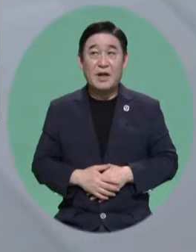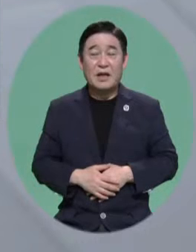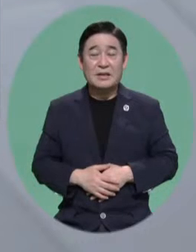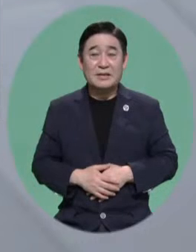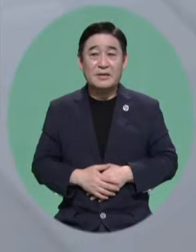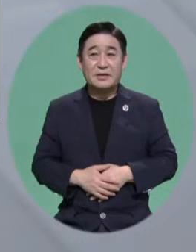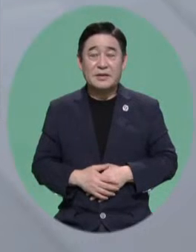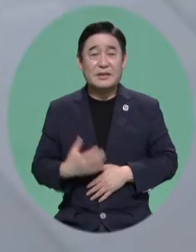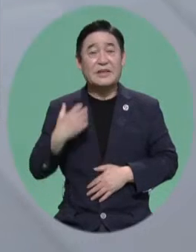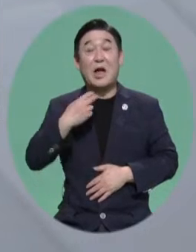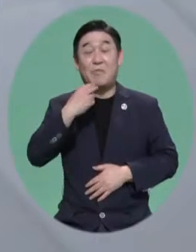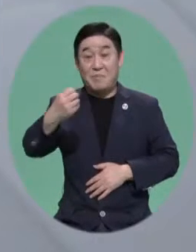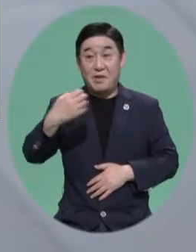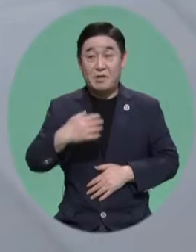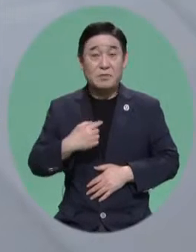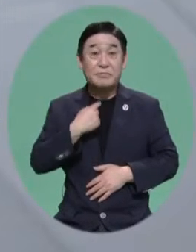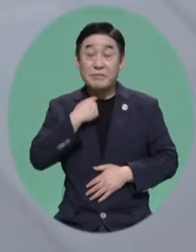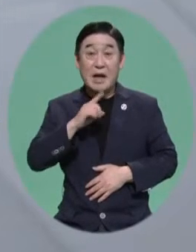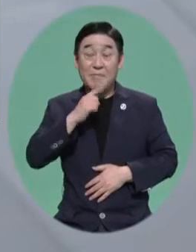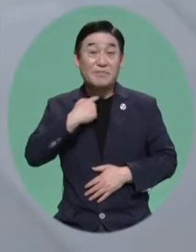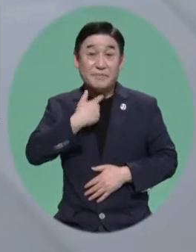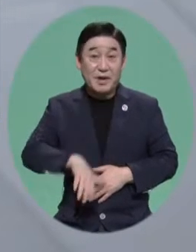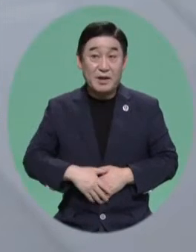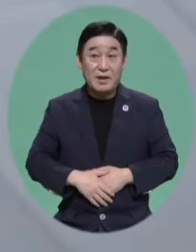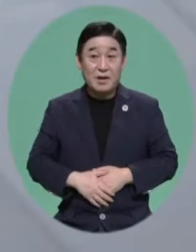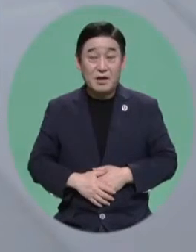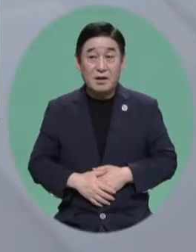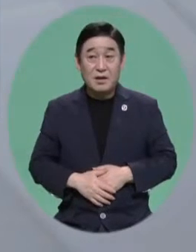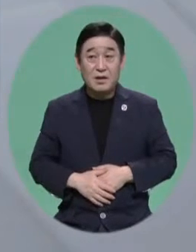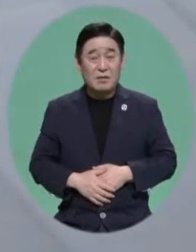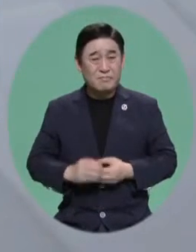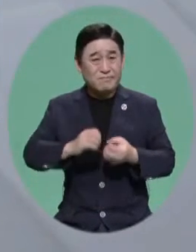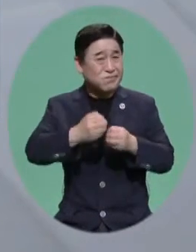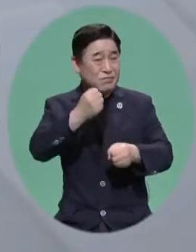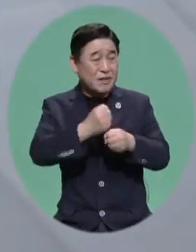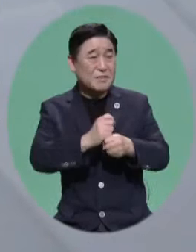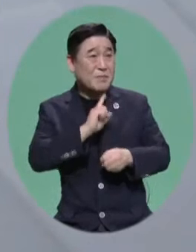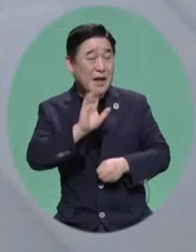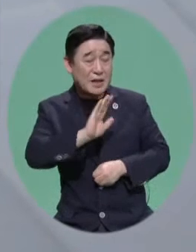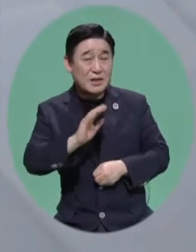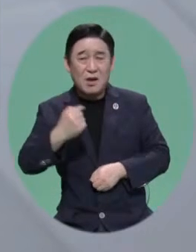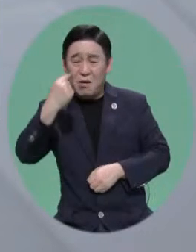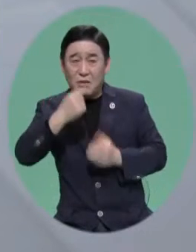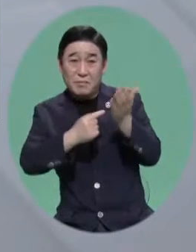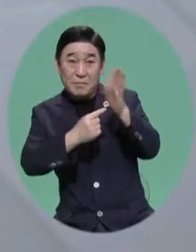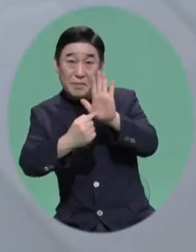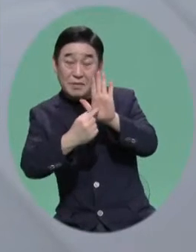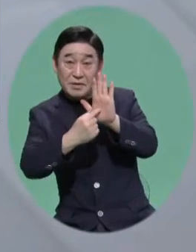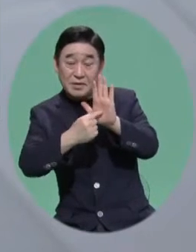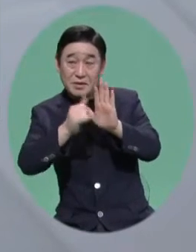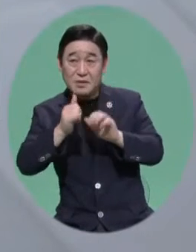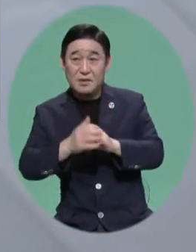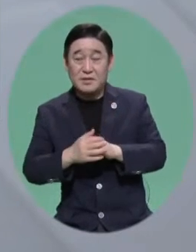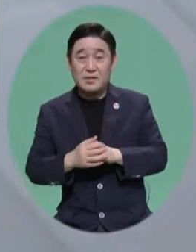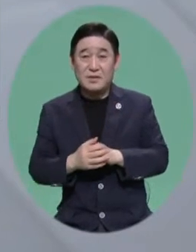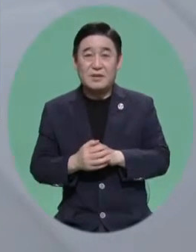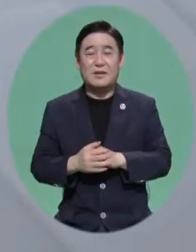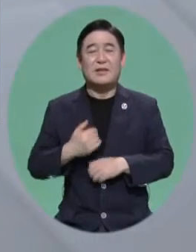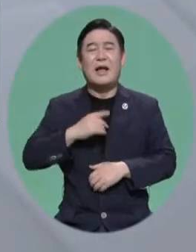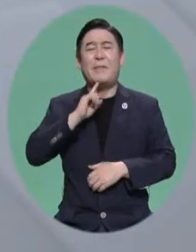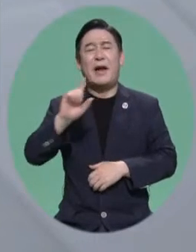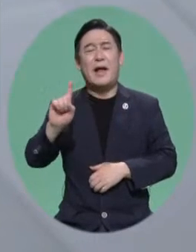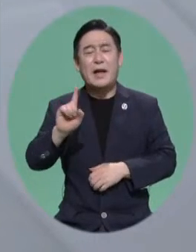비겁하고 적임 하다고 합니다 그렇게 얘기하니 라고 자꾸 지원 되십니까 아니 지원해야 기계가 아닌 언론의 다 나왔습니다 뭐 보셨는데 설계를 암흑 드리는 말씀은